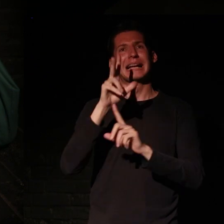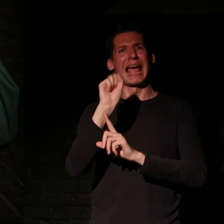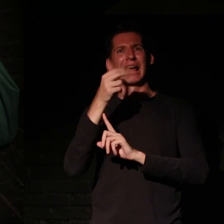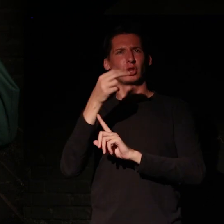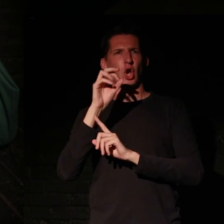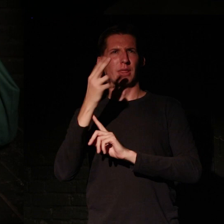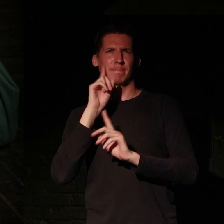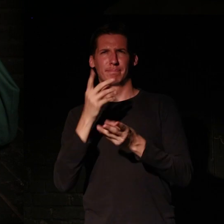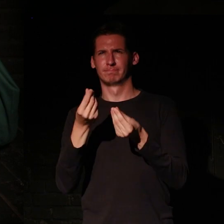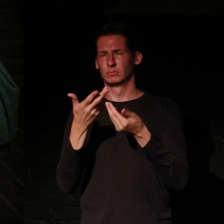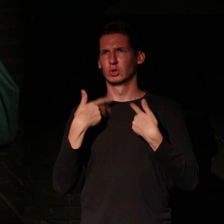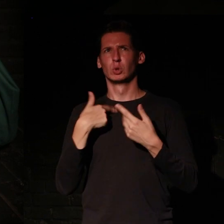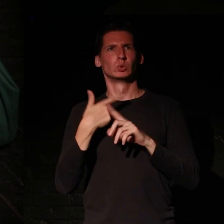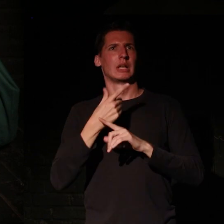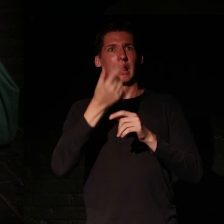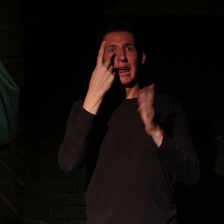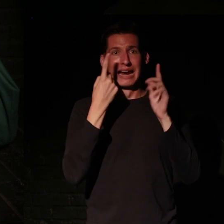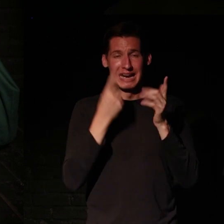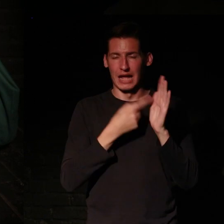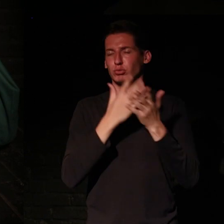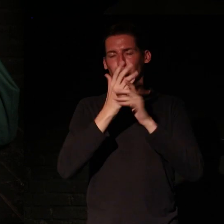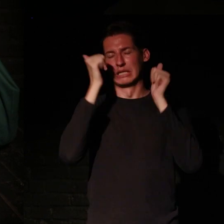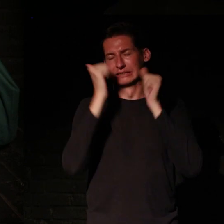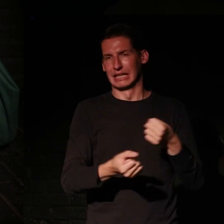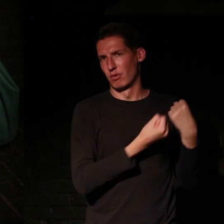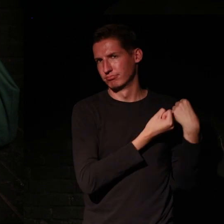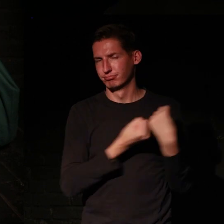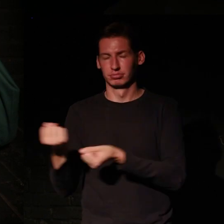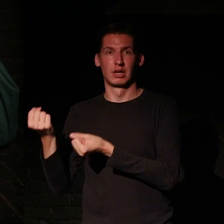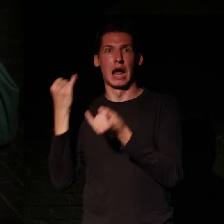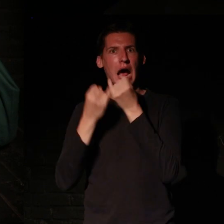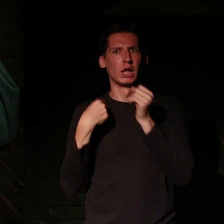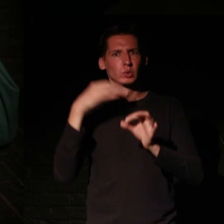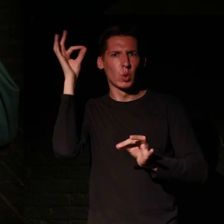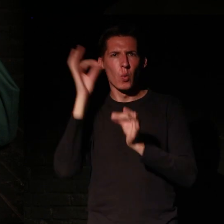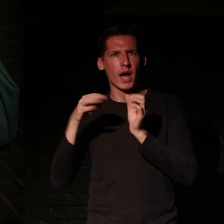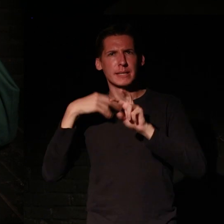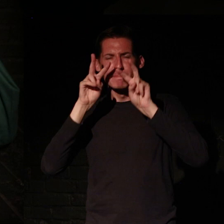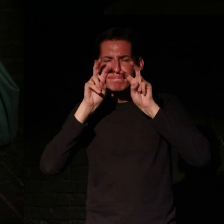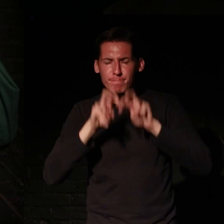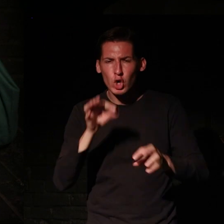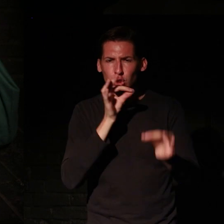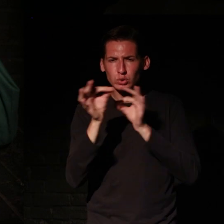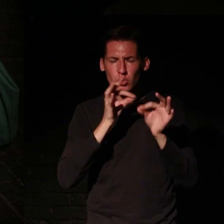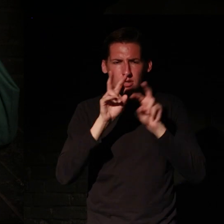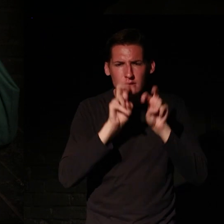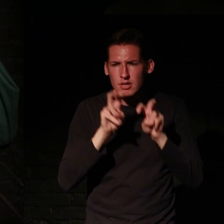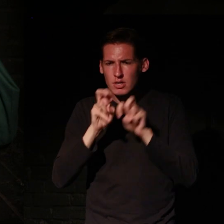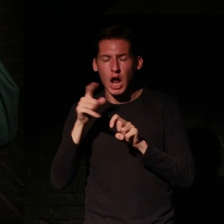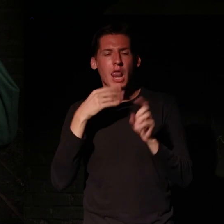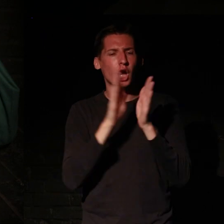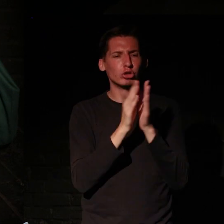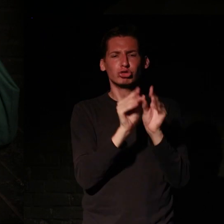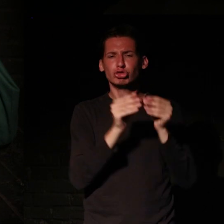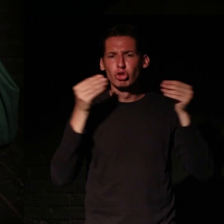coś, co zostało raz na zawsze ustalone. Natomiast jak prześledzimy sobie całą historię tego, które księgi